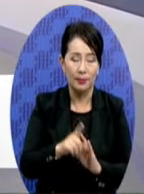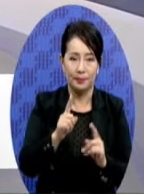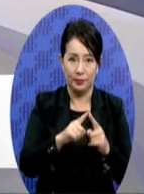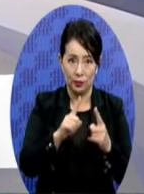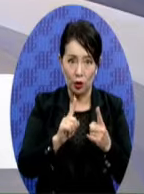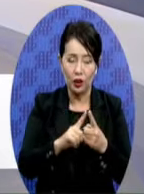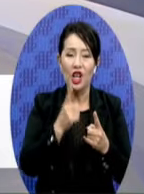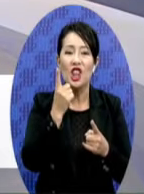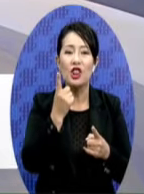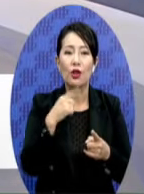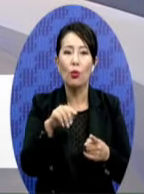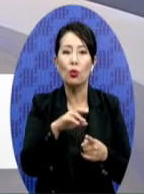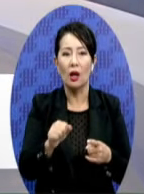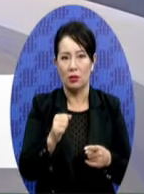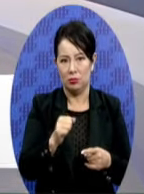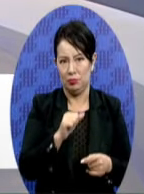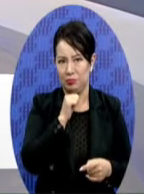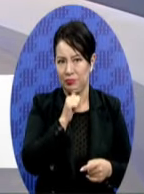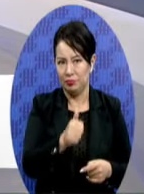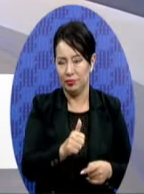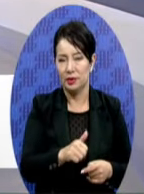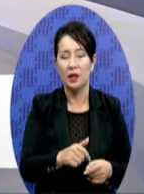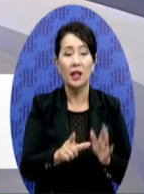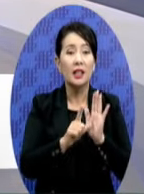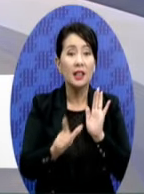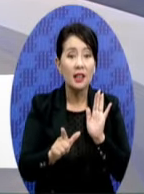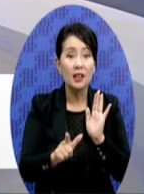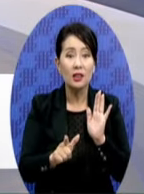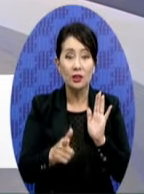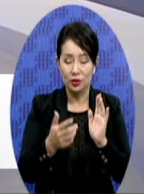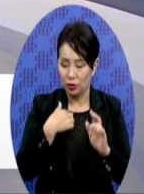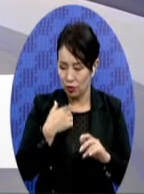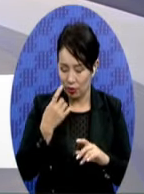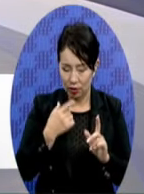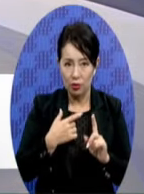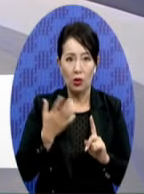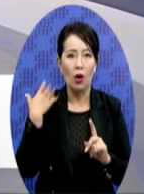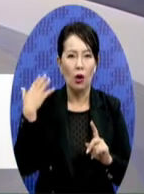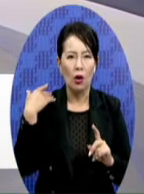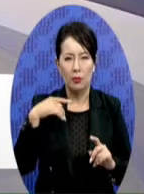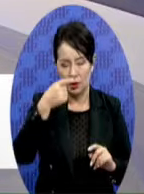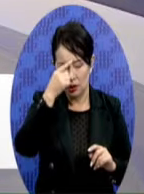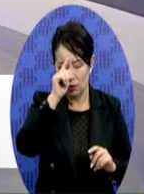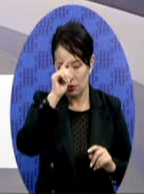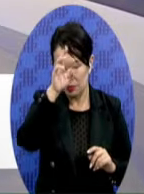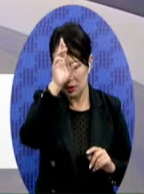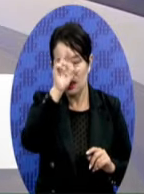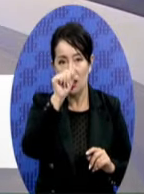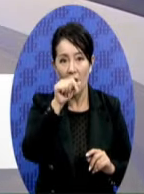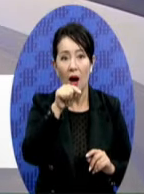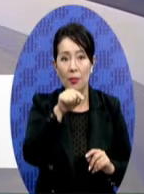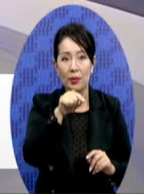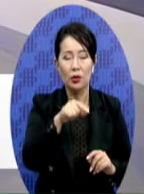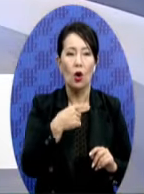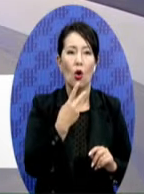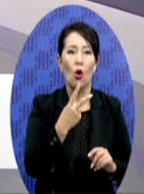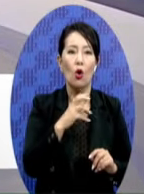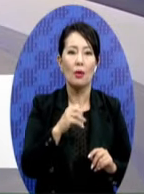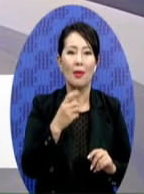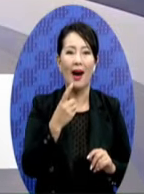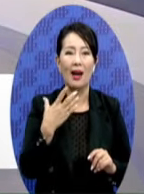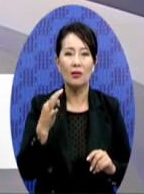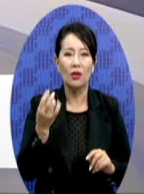энэ бол зөвхөн нэг удаагийн тохиолдол бол биш. За гэрчийн мэдүүлгээр бас өмнө нь эрүүл мэндийн яамд за 2015 онд эрүүл мэндийн